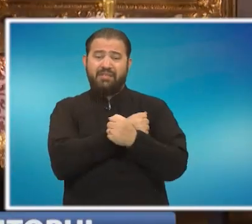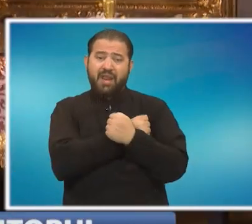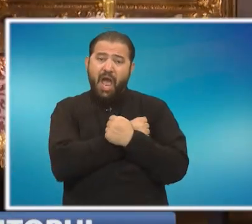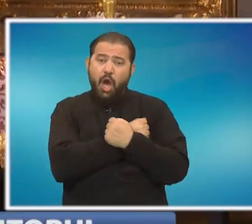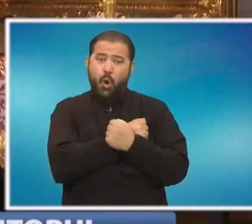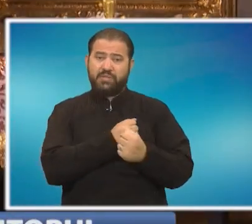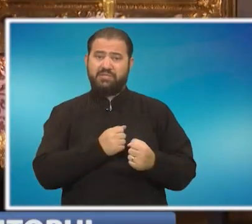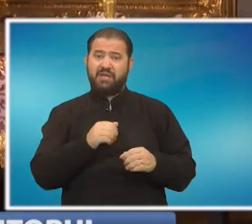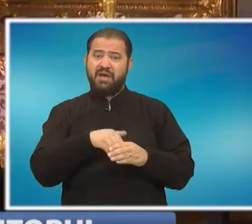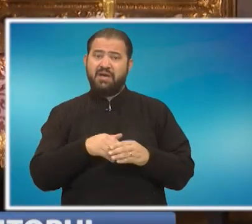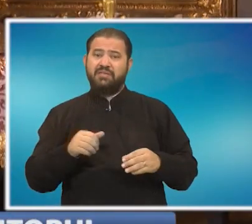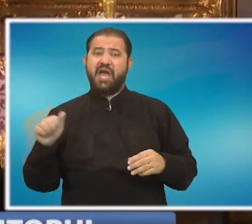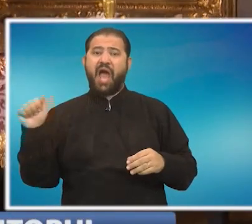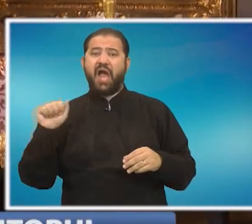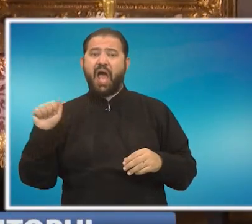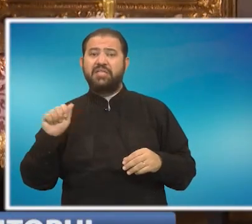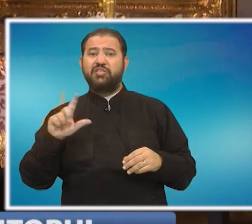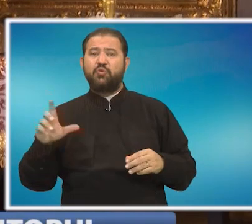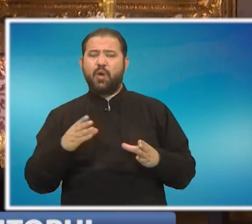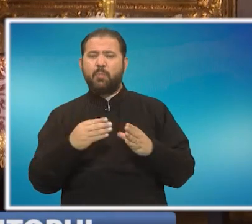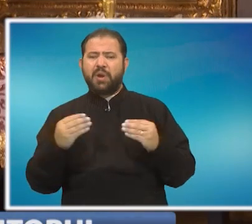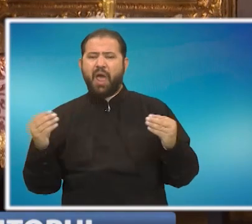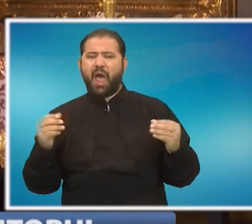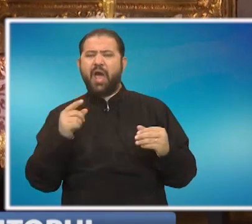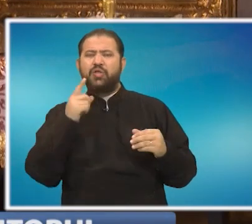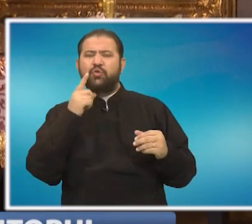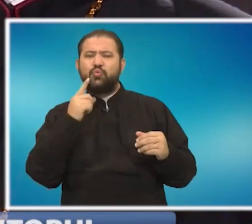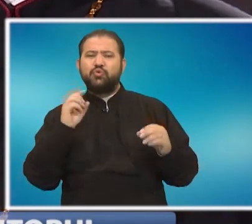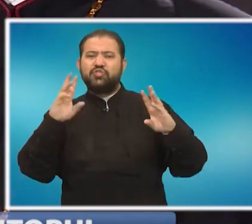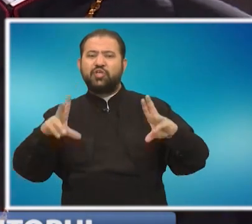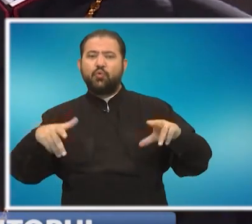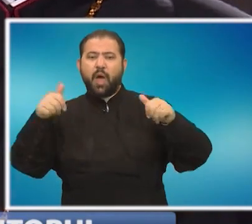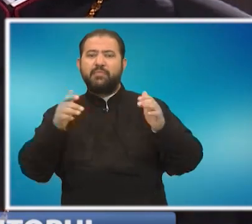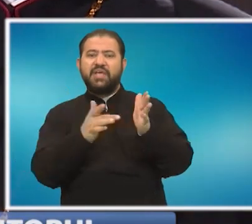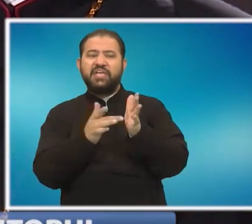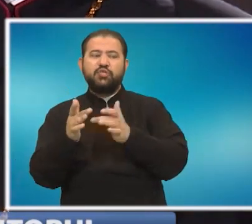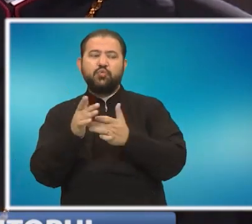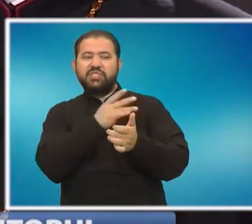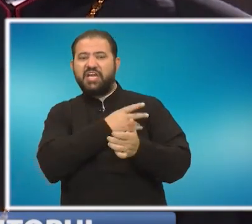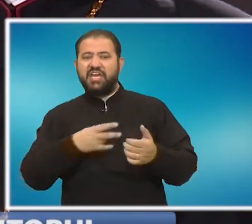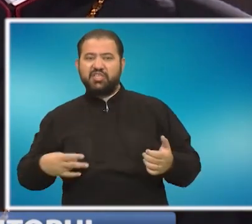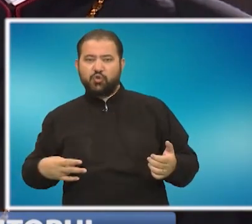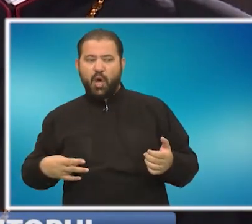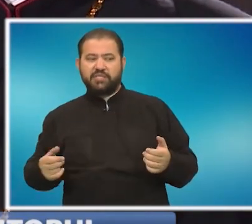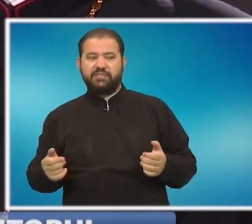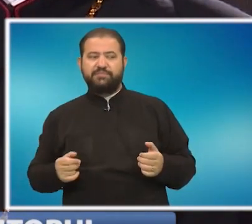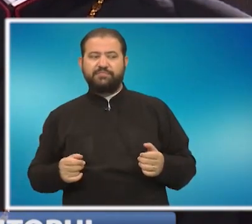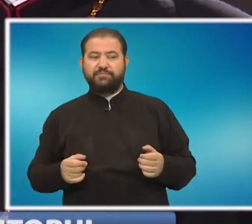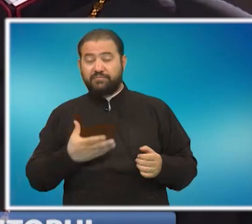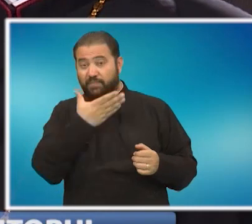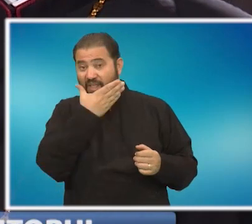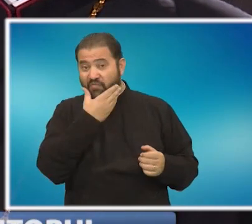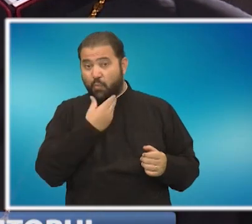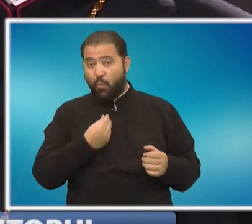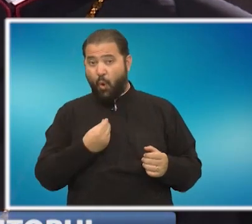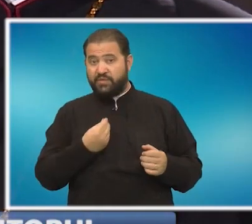dragoste în acatistul său: prea dulce, Doamne Iisuse. Iisuse prea dulce,